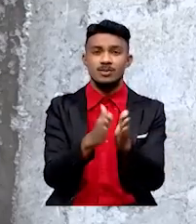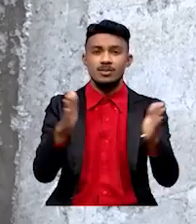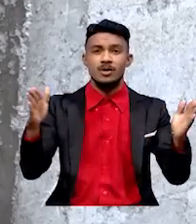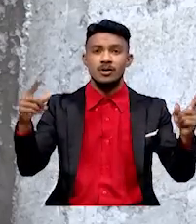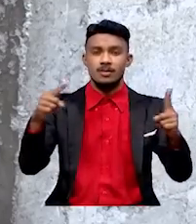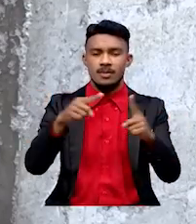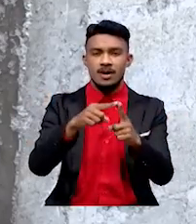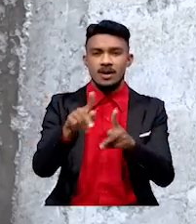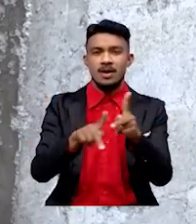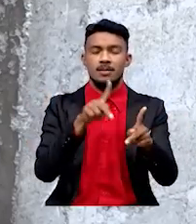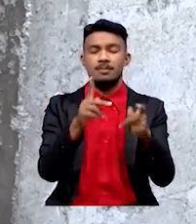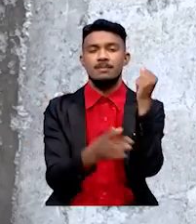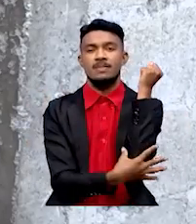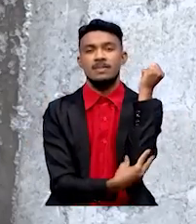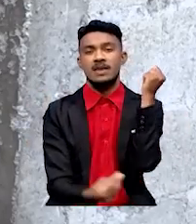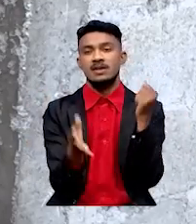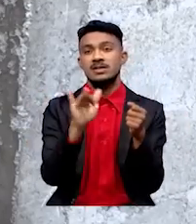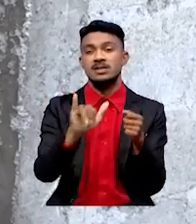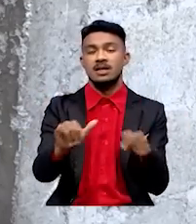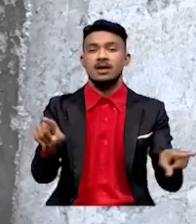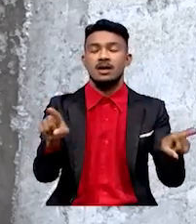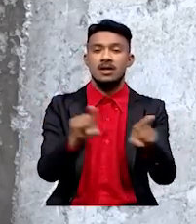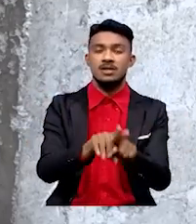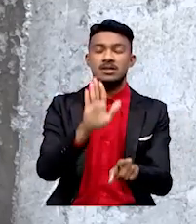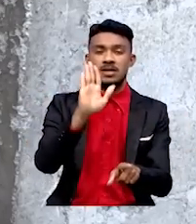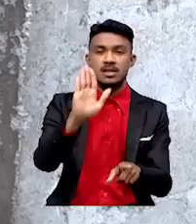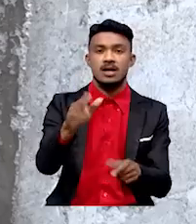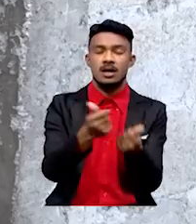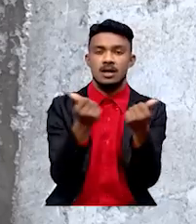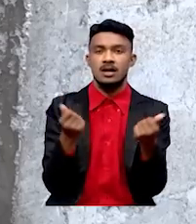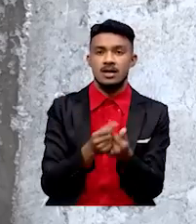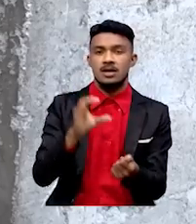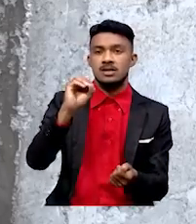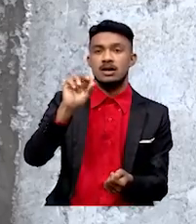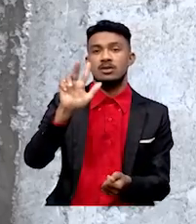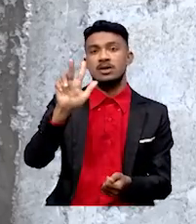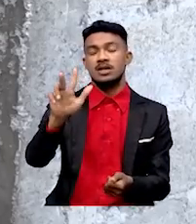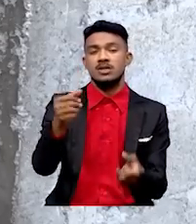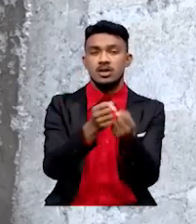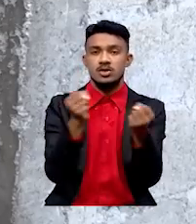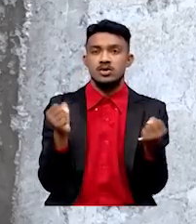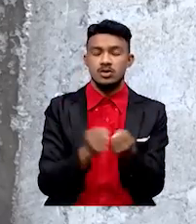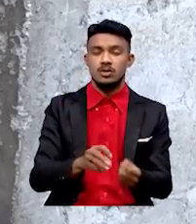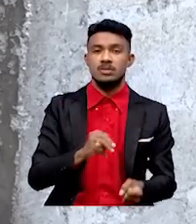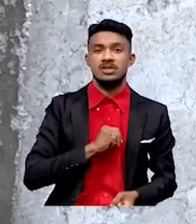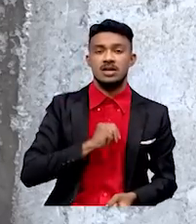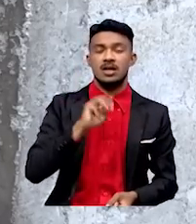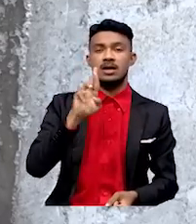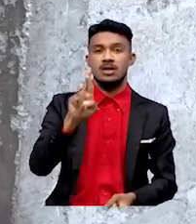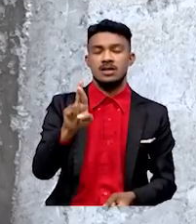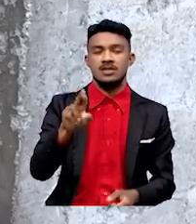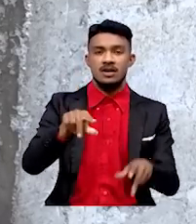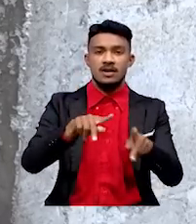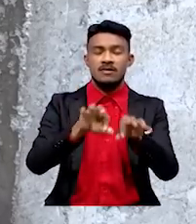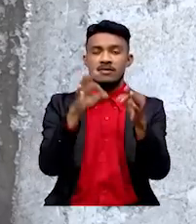povo ki bit laik sira. A nessa ni aldeia 03, suku mascarinhas, e a família ki bit laik ida.